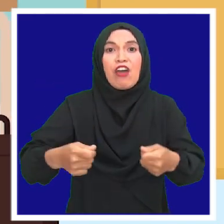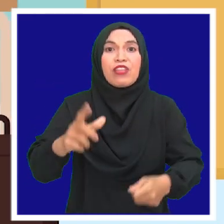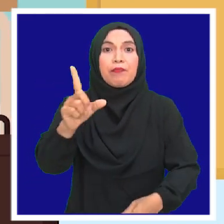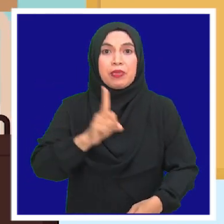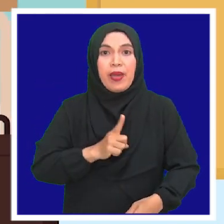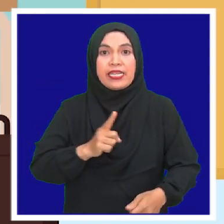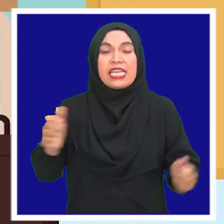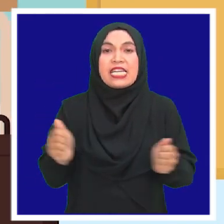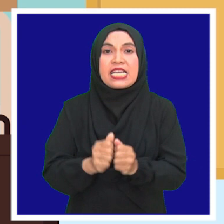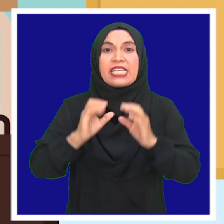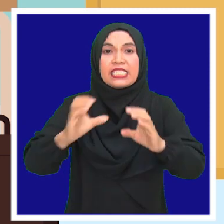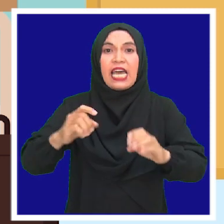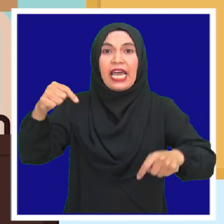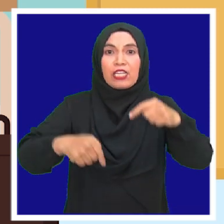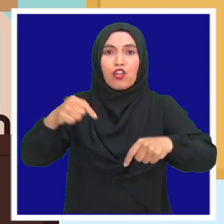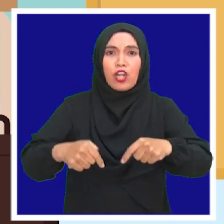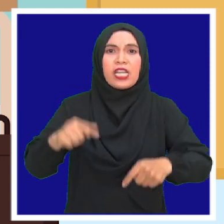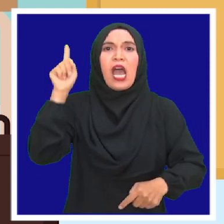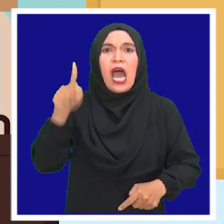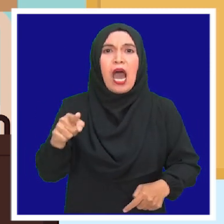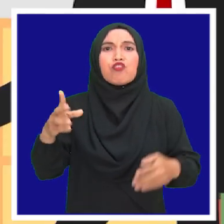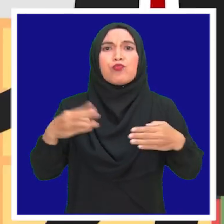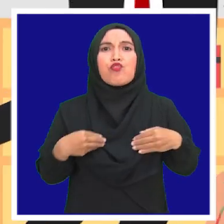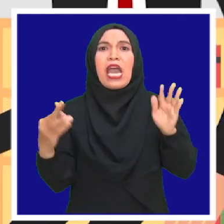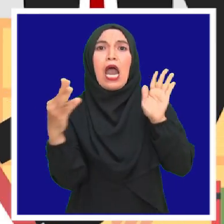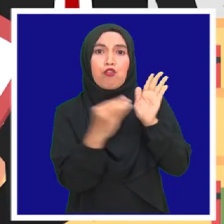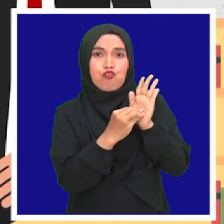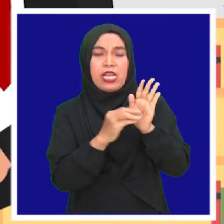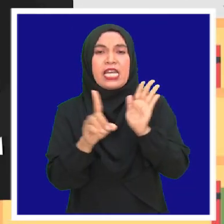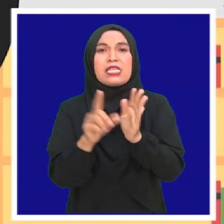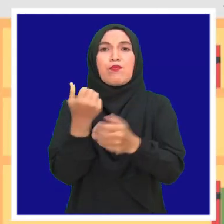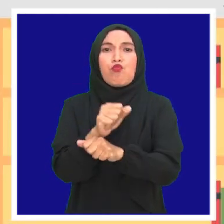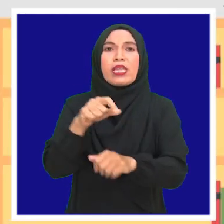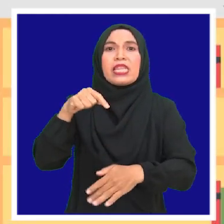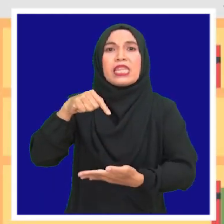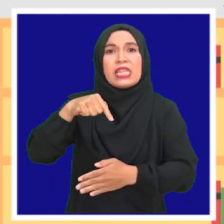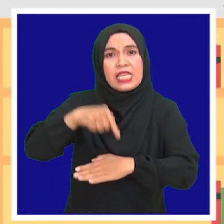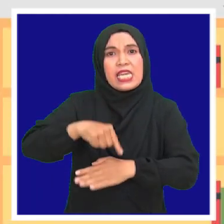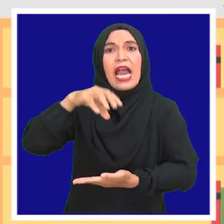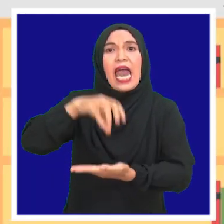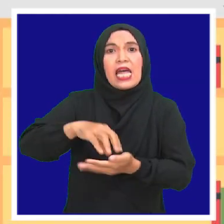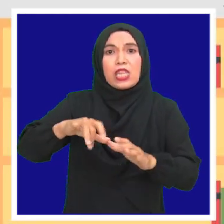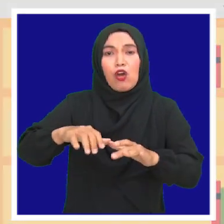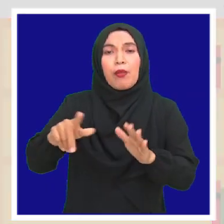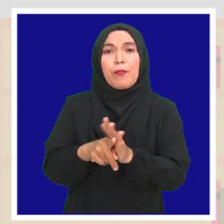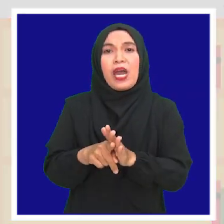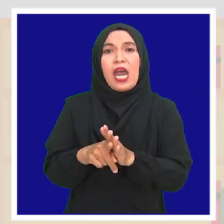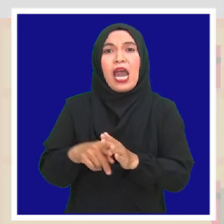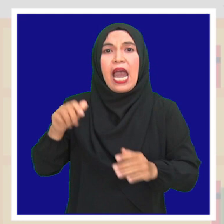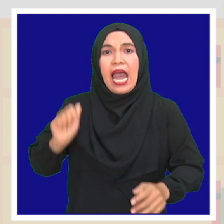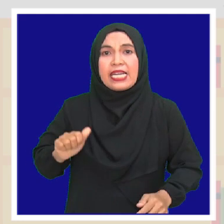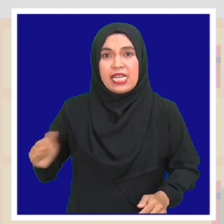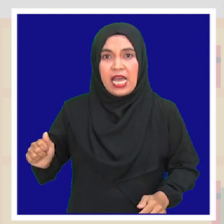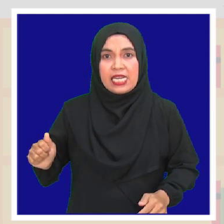EKTP. Nyiptakeun akun e-court bakal dibantuan ku pajabat pengadilan.